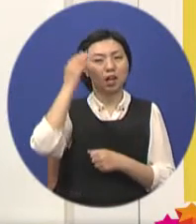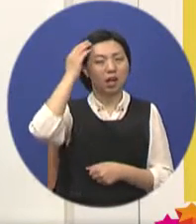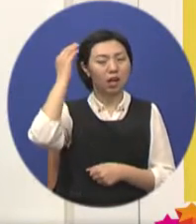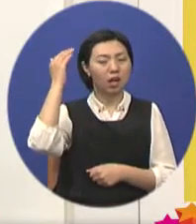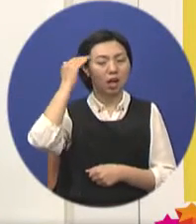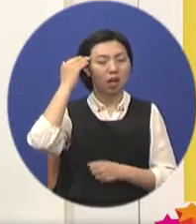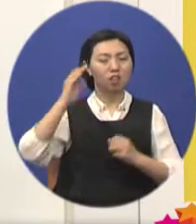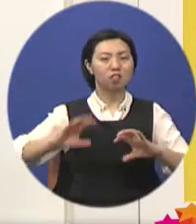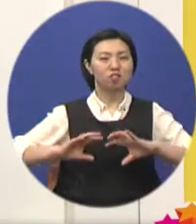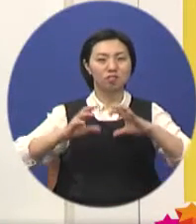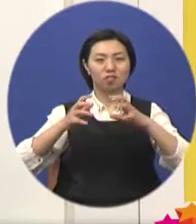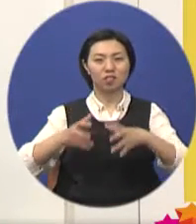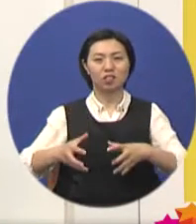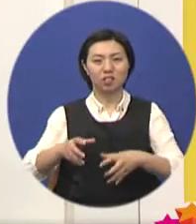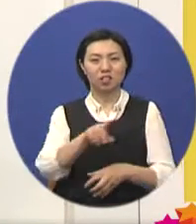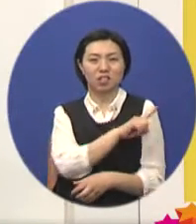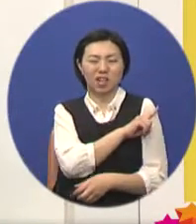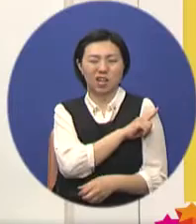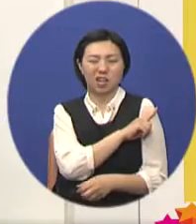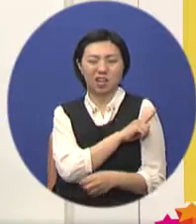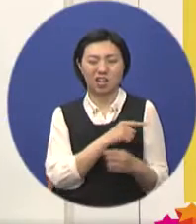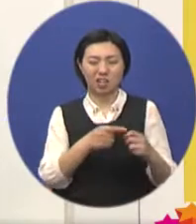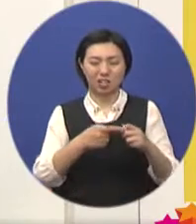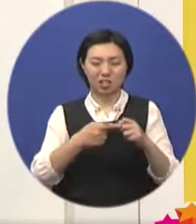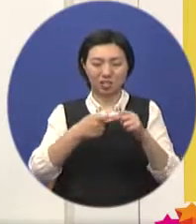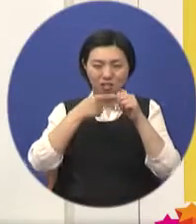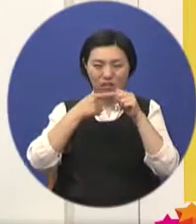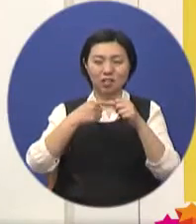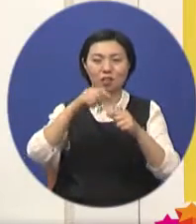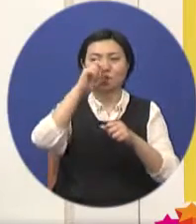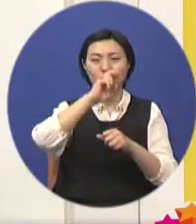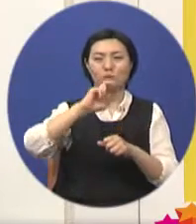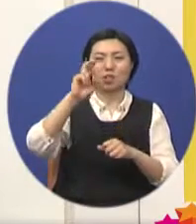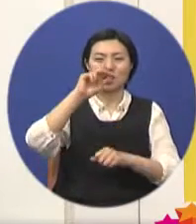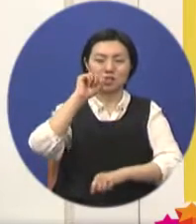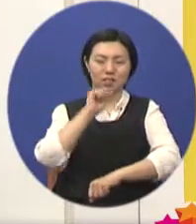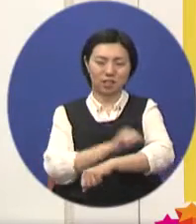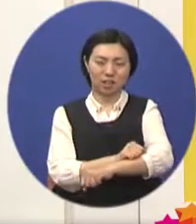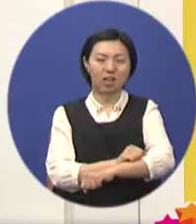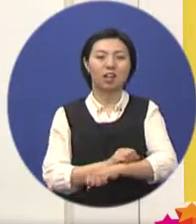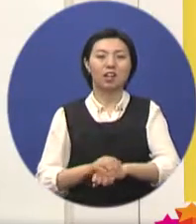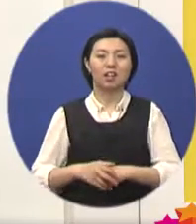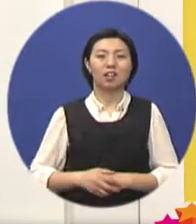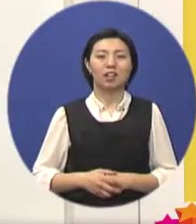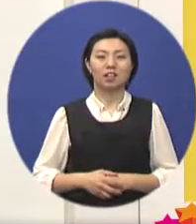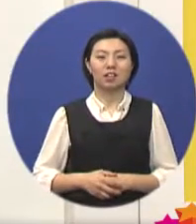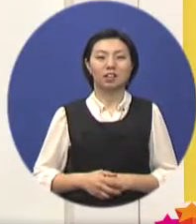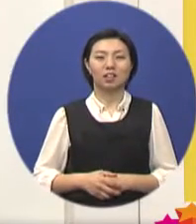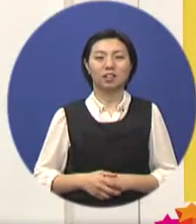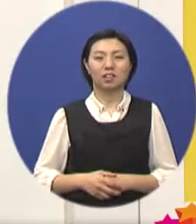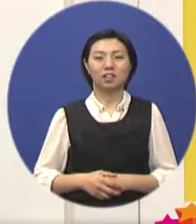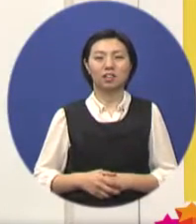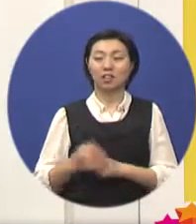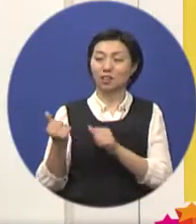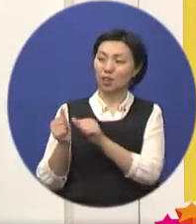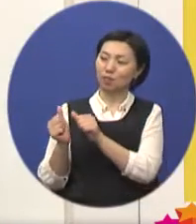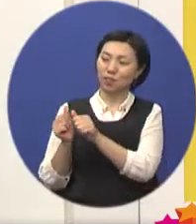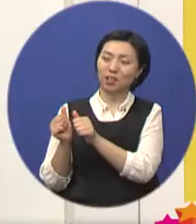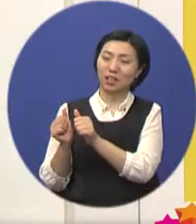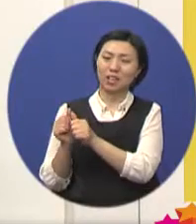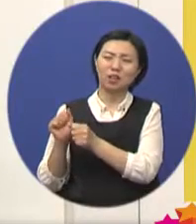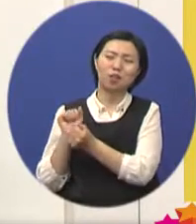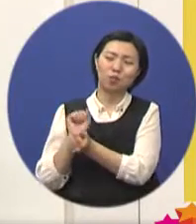대한민국에서 제일 노래 잘하시는 분이죠. 야, 아이고 우리 서정호 씨한테 올무셨네. 아니, 제가 맨날